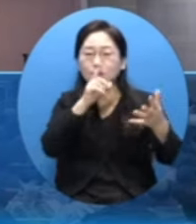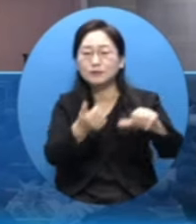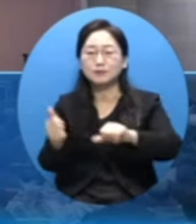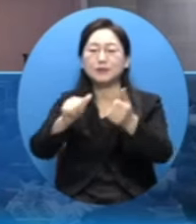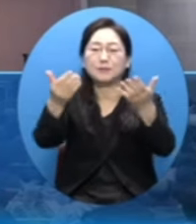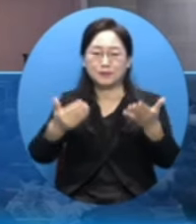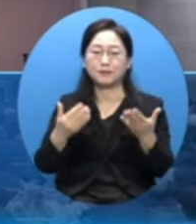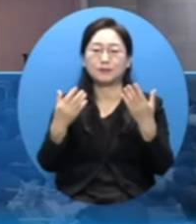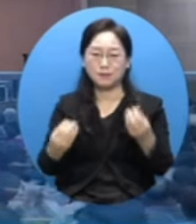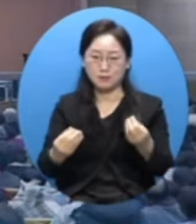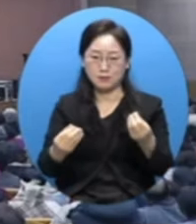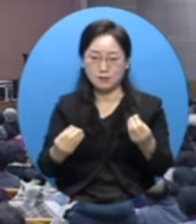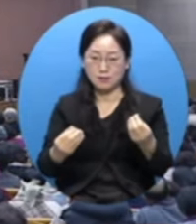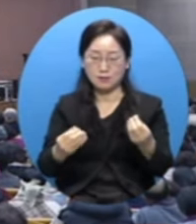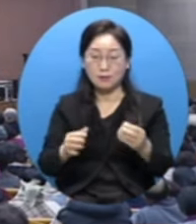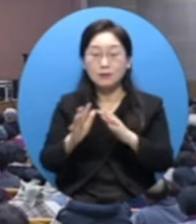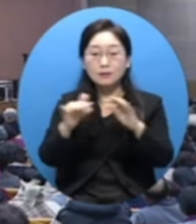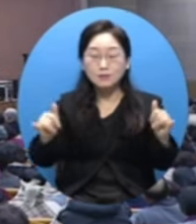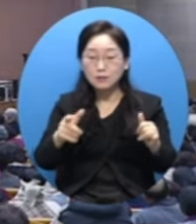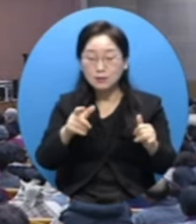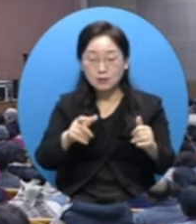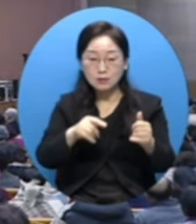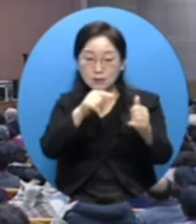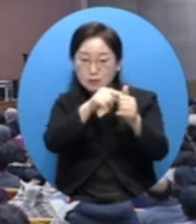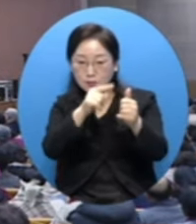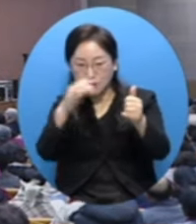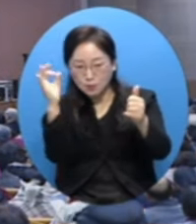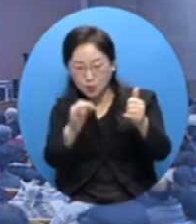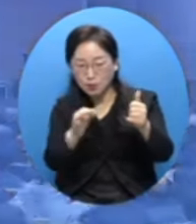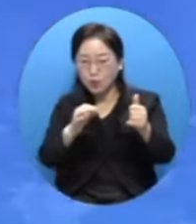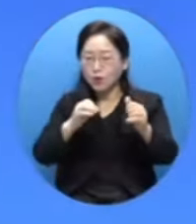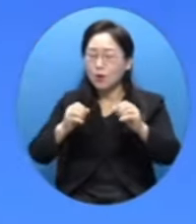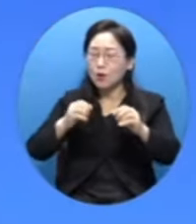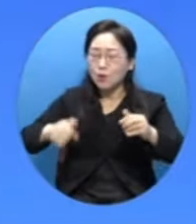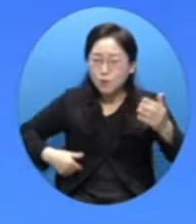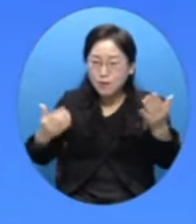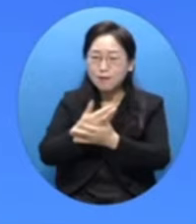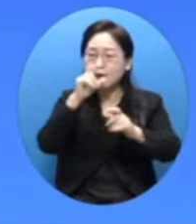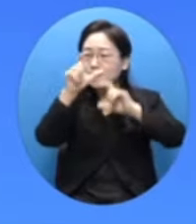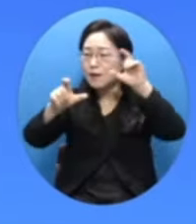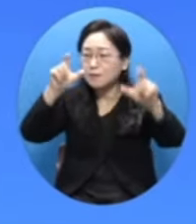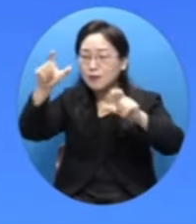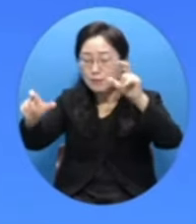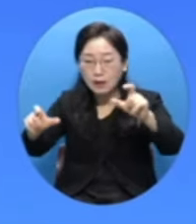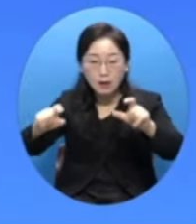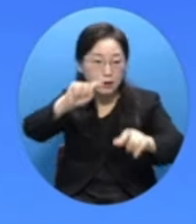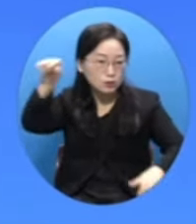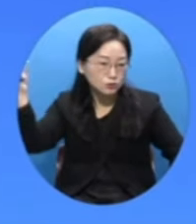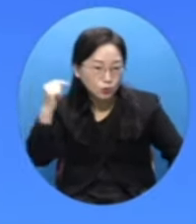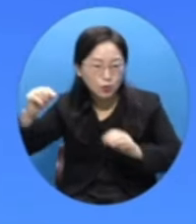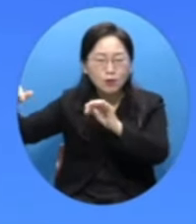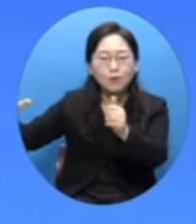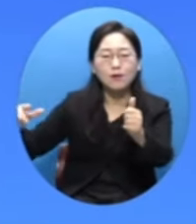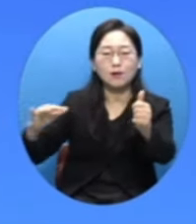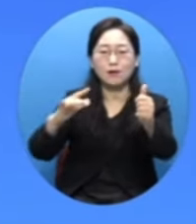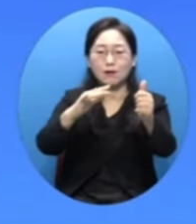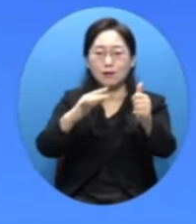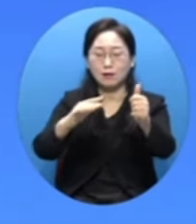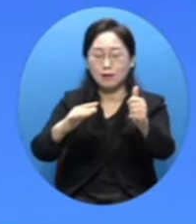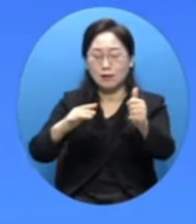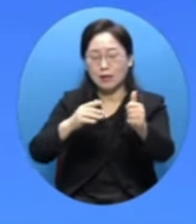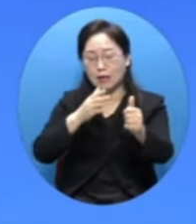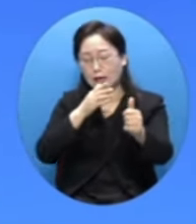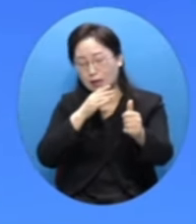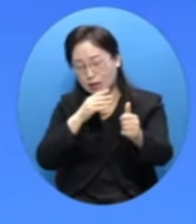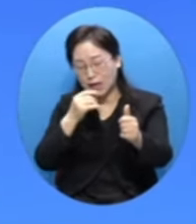말씀합니다. 사람들이 침례 안에 회개하라는 메시지를 듣고 그게 몰려왔습니다. 그리고 자기 뜻대로 살지 못하고